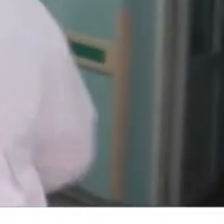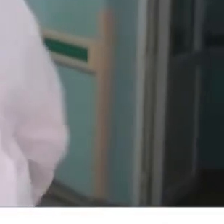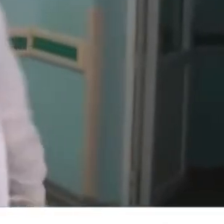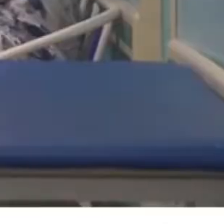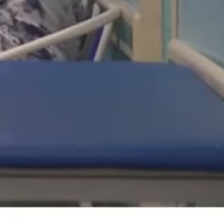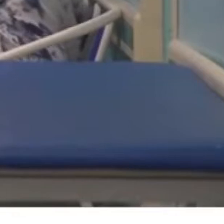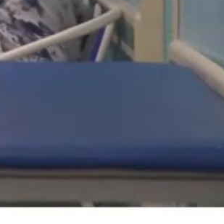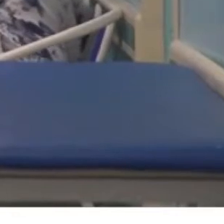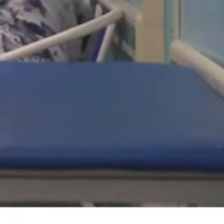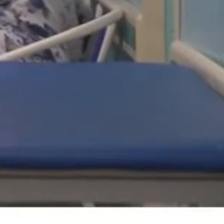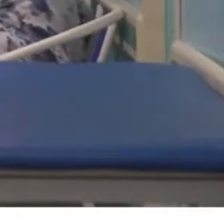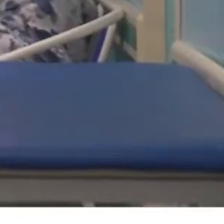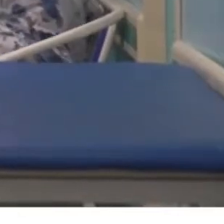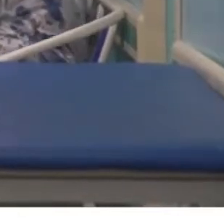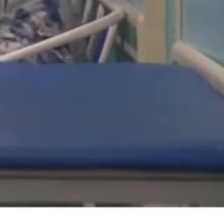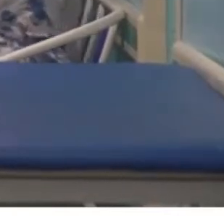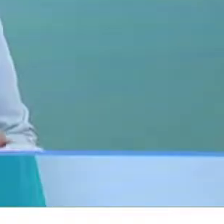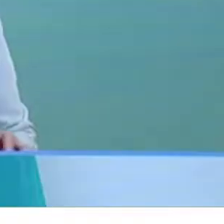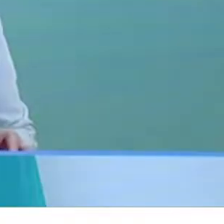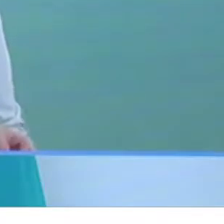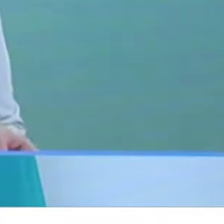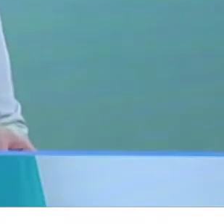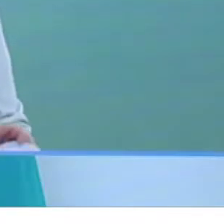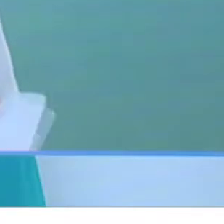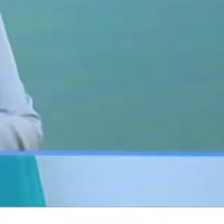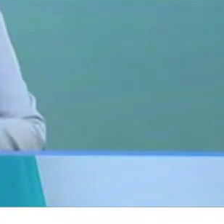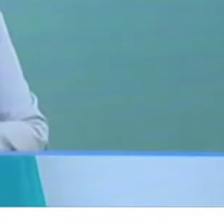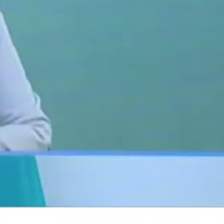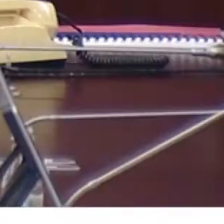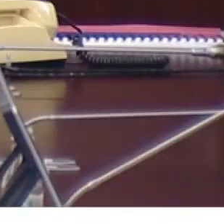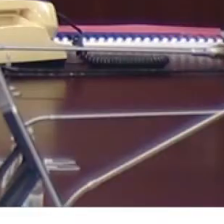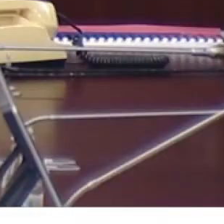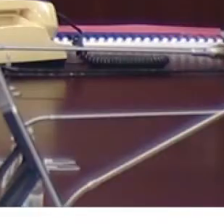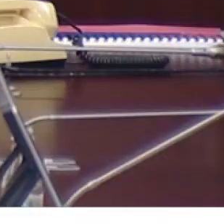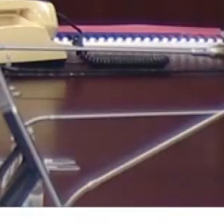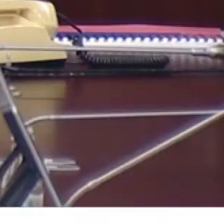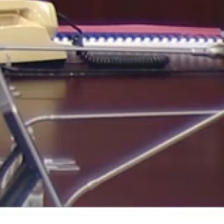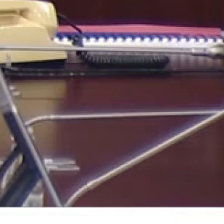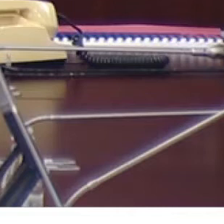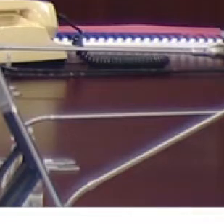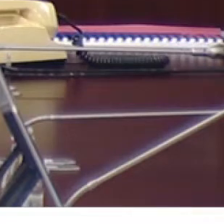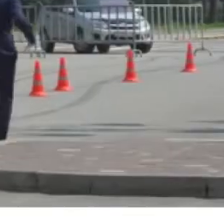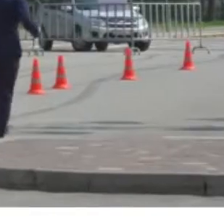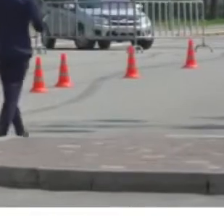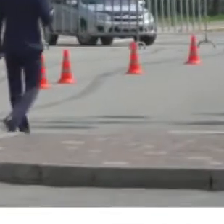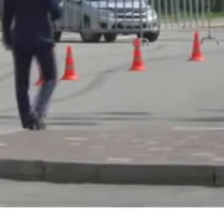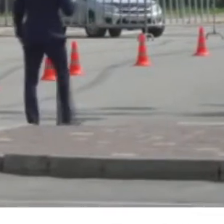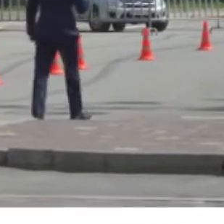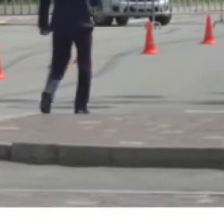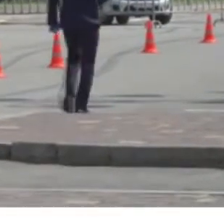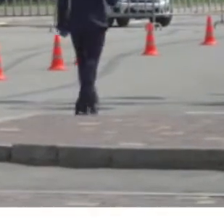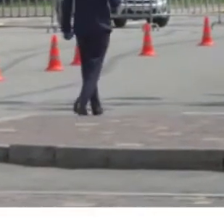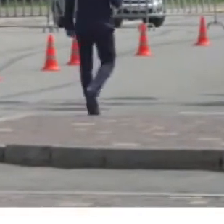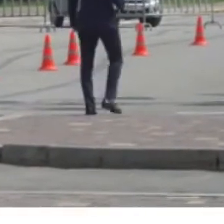90%-дан асса, карантин қайта күшейтілмек. Бұл туралы Денсаулық сақтау министрлігі хабарлады. Ал үкімет басшысы бір аптаның ішінде инфекцияға қарсы